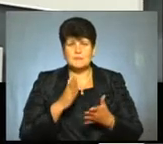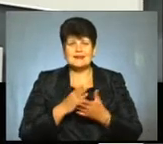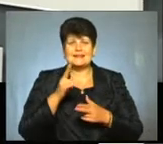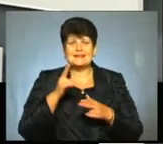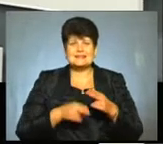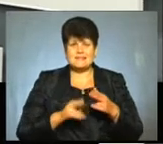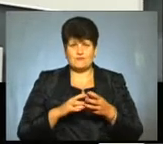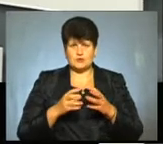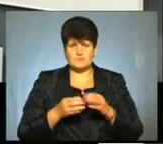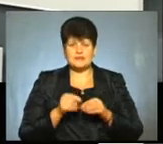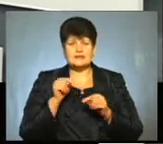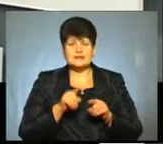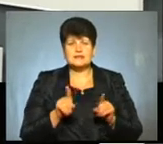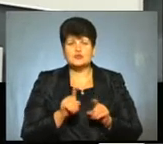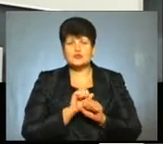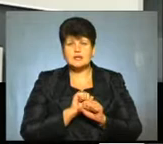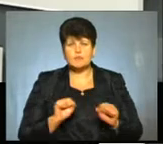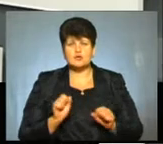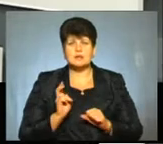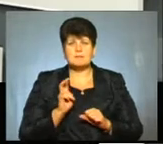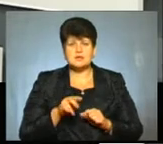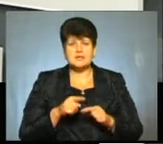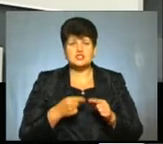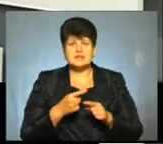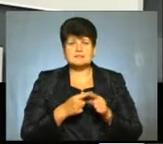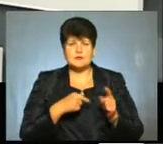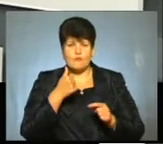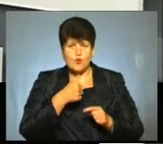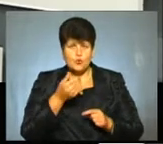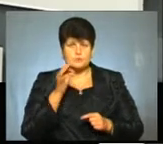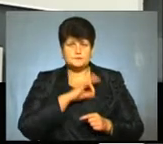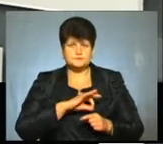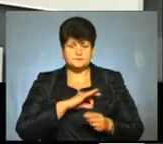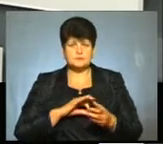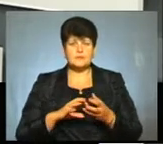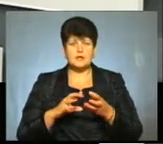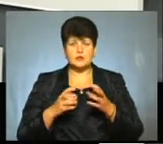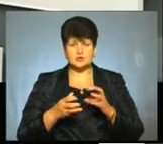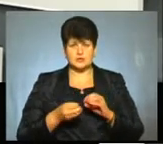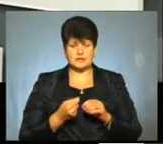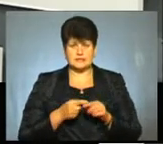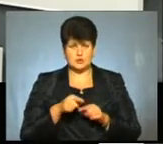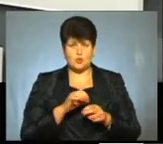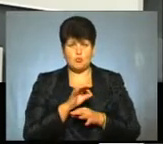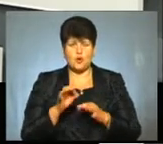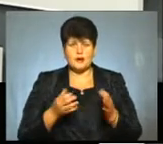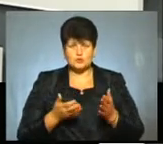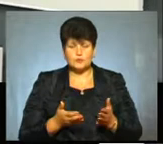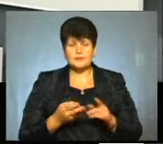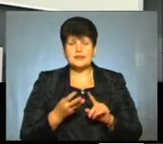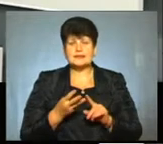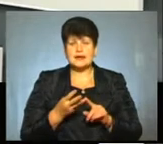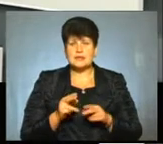мати кінцевого результату, і на те, що не можна буде прийти там через півроку і скористатися результатами цього проекту.